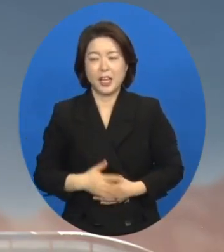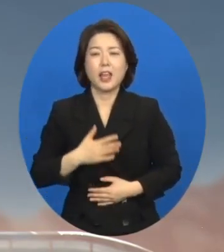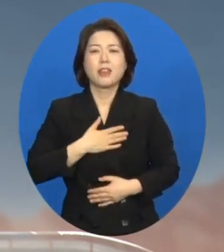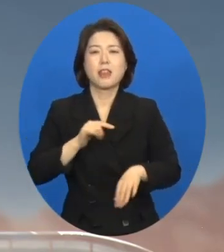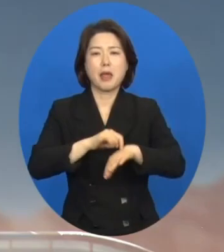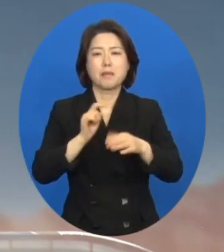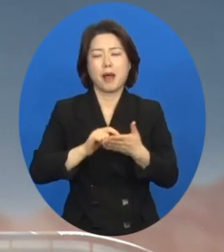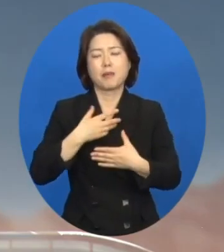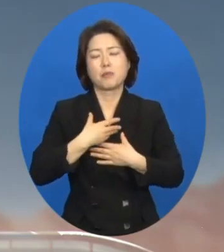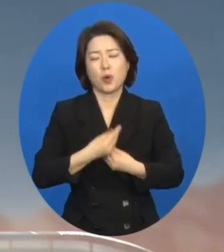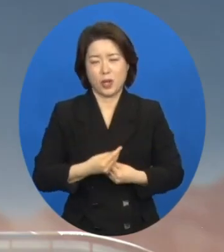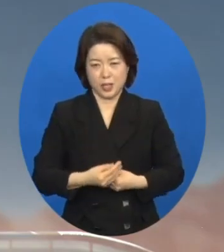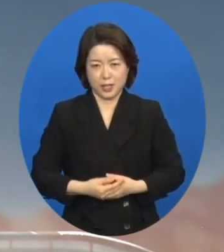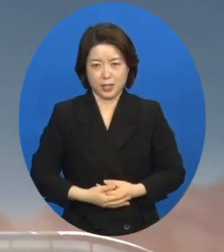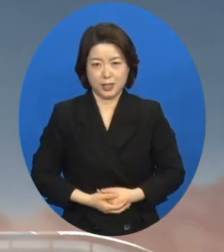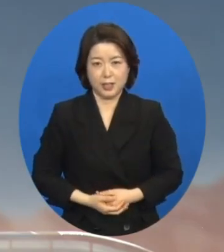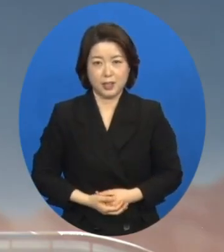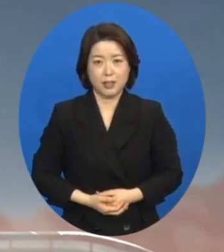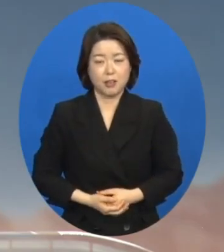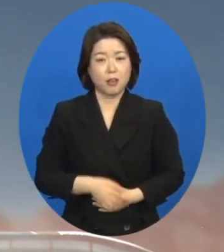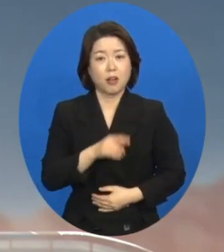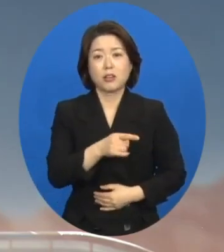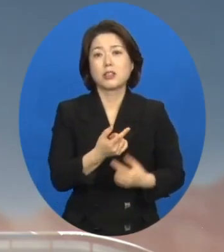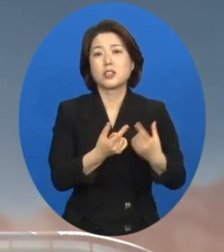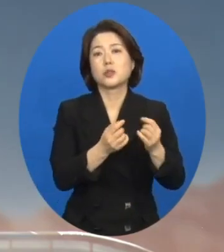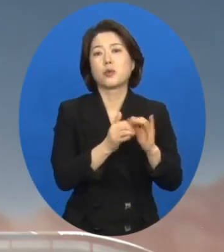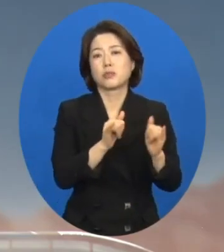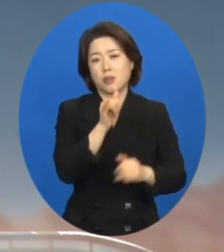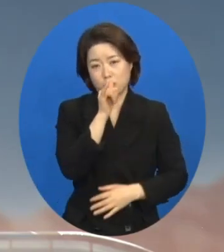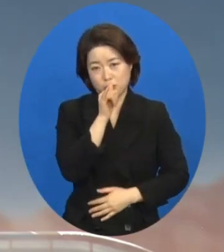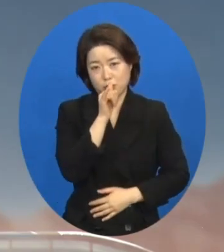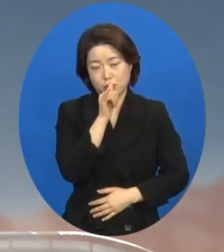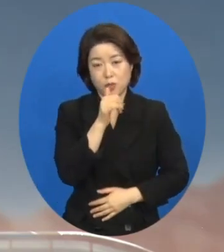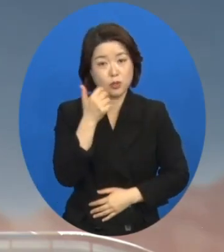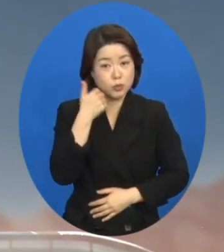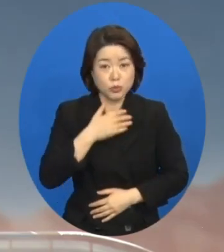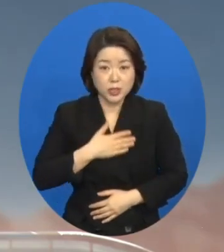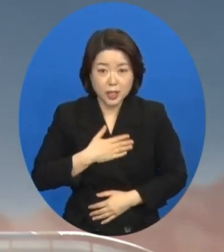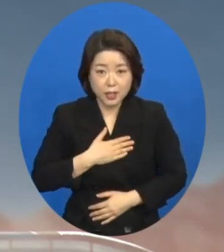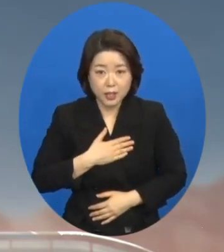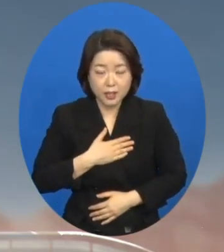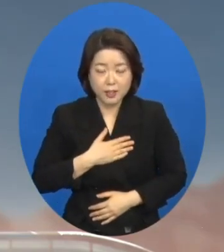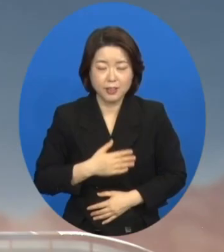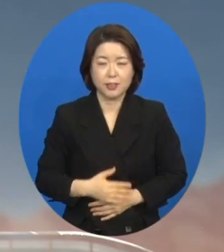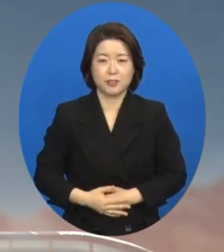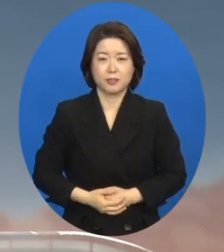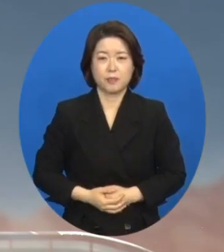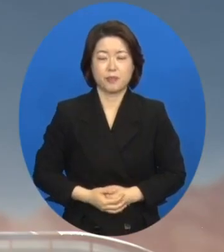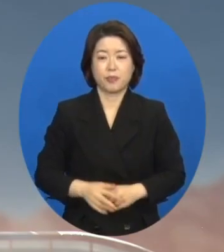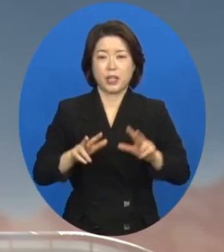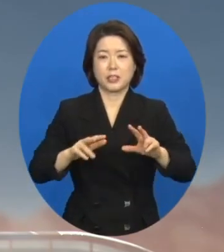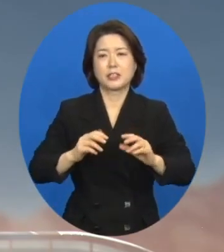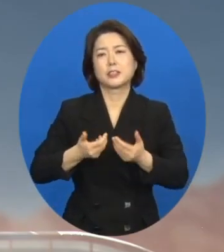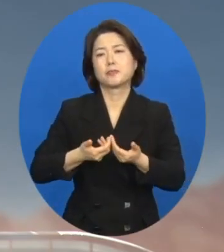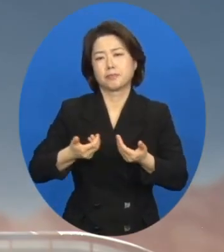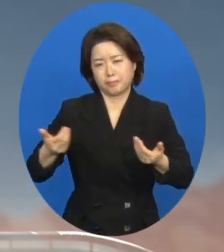마음이 편하지. 아, 이런 분도 계시더라고요. 여러분 누군지 아십니까? 지금은